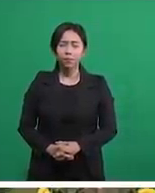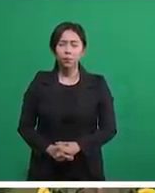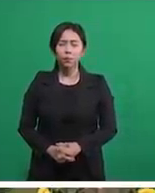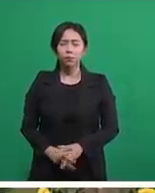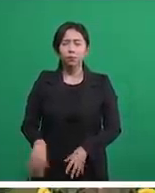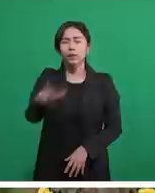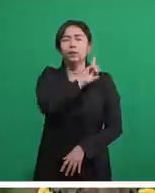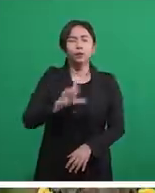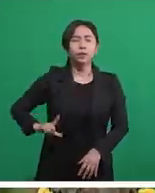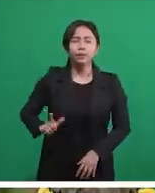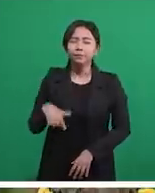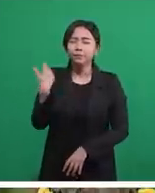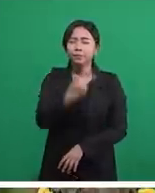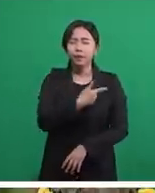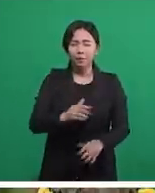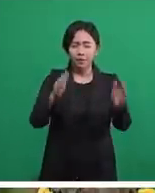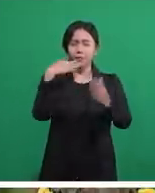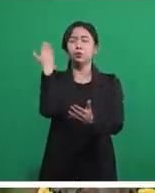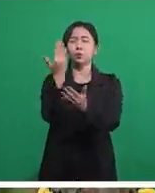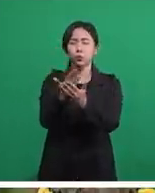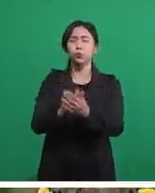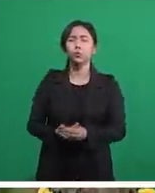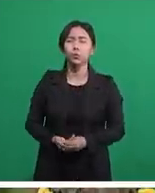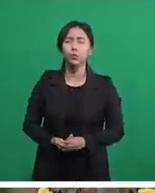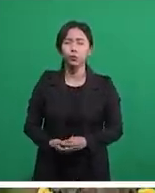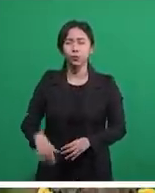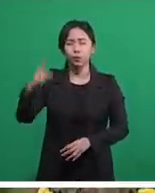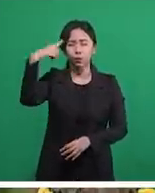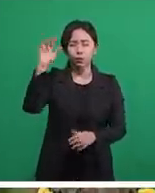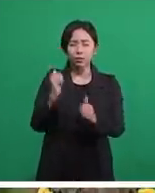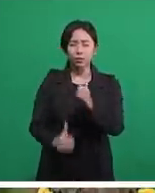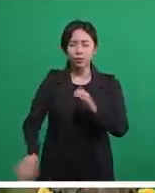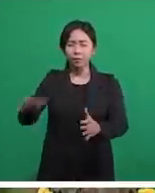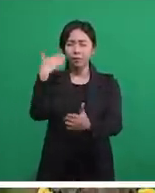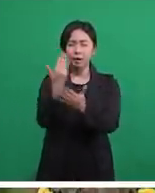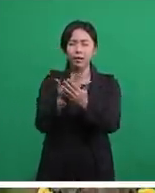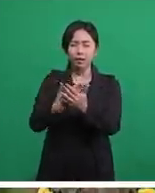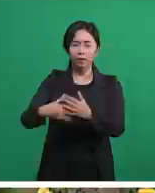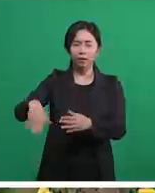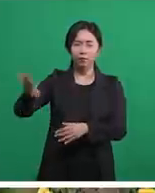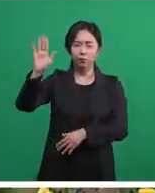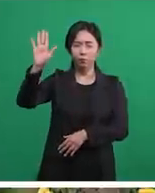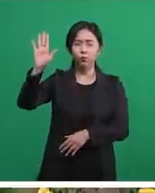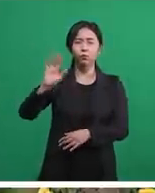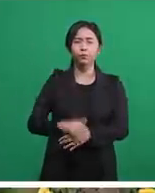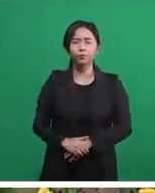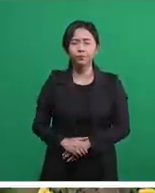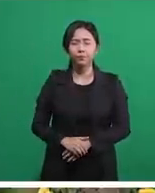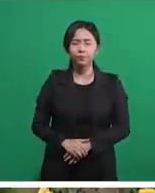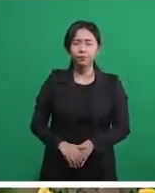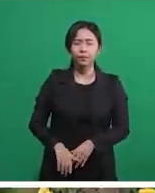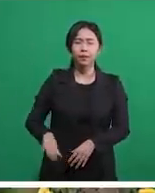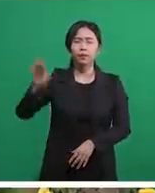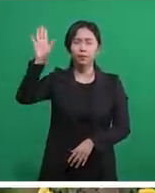Ya Tuhan, kami mengucap syukur untuk setiap kebaikan hati dan kasih-Mu